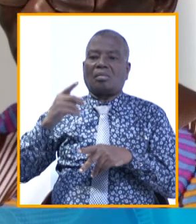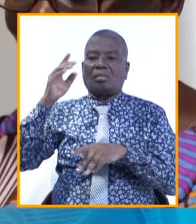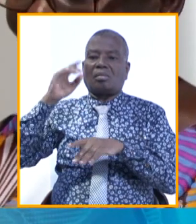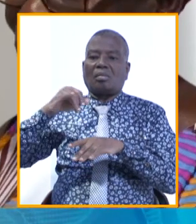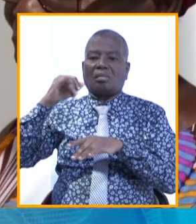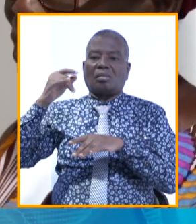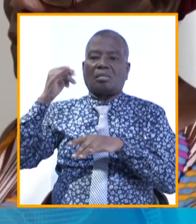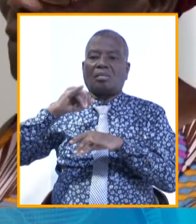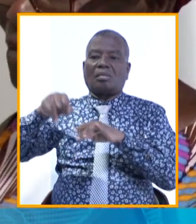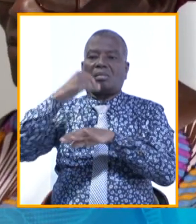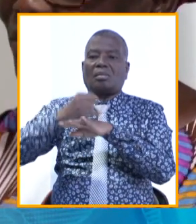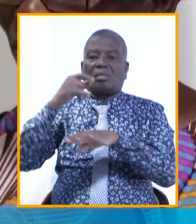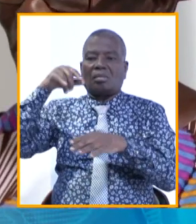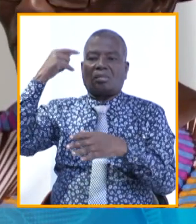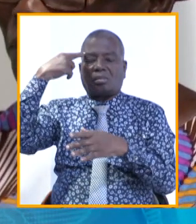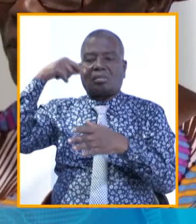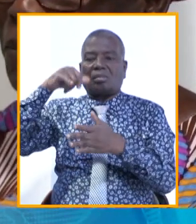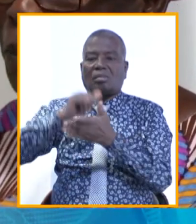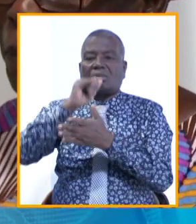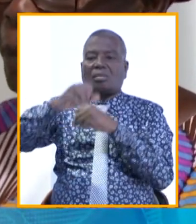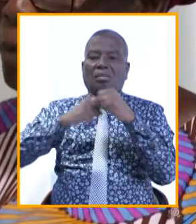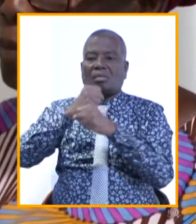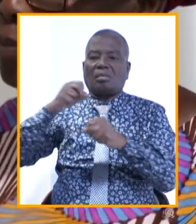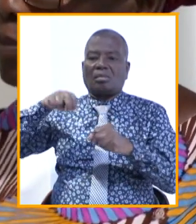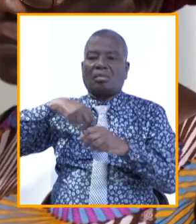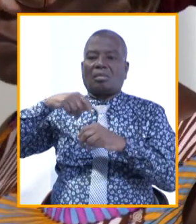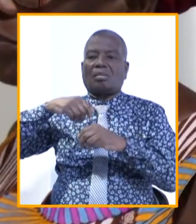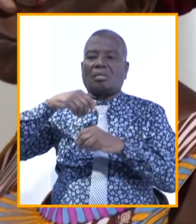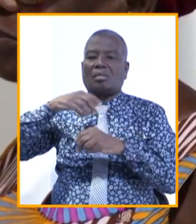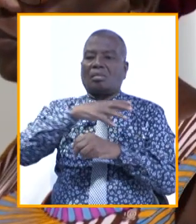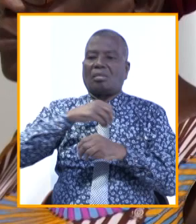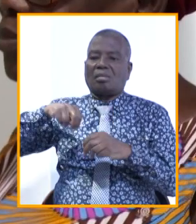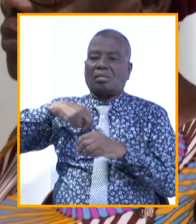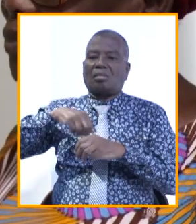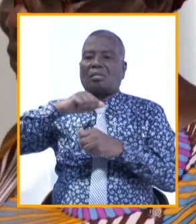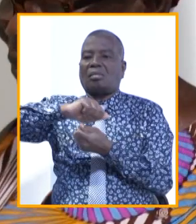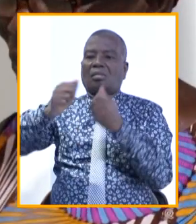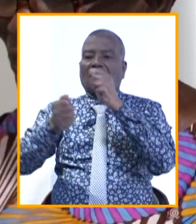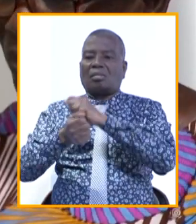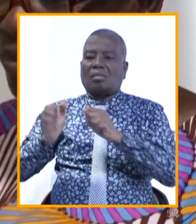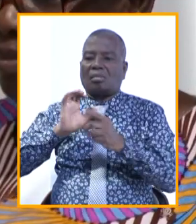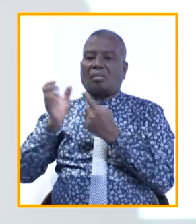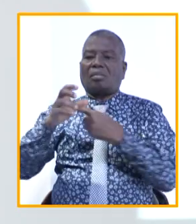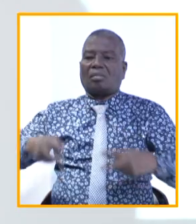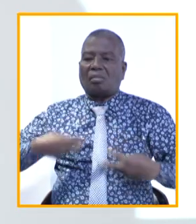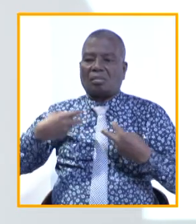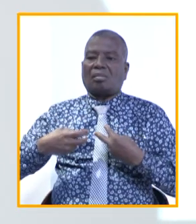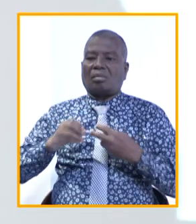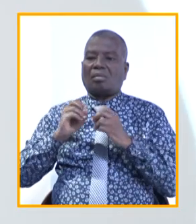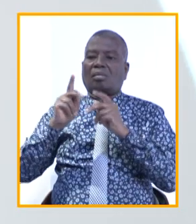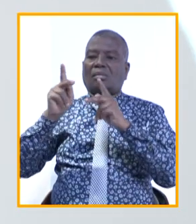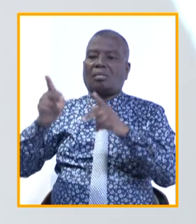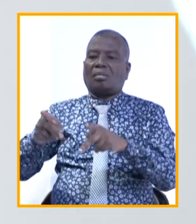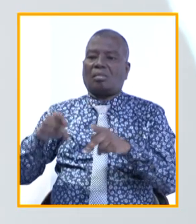institutions pour que cette année et dans les années à venir, nous puissions espérer un véritable changement de nos conditions de vie.